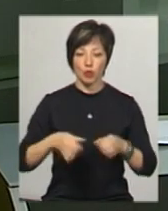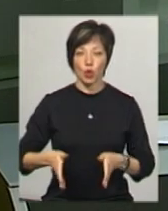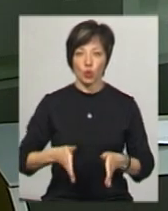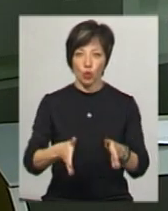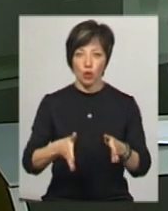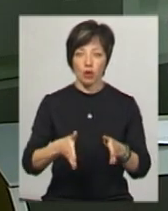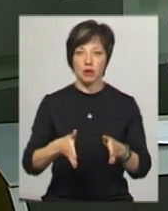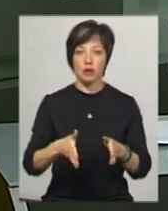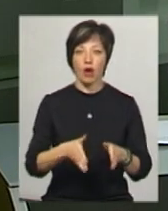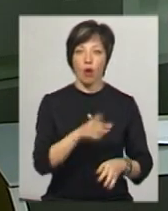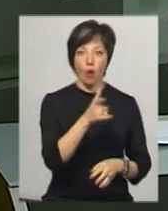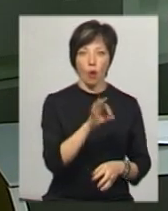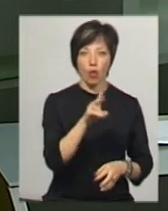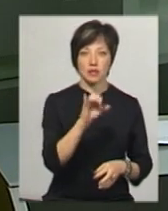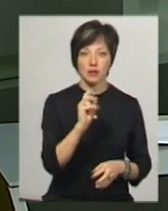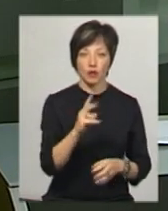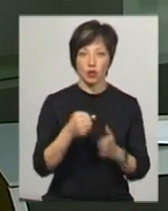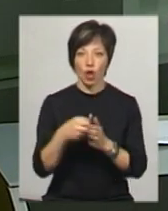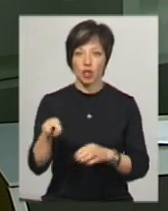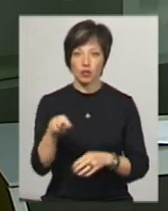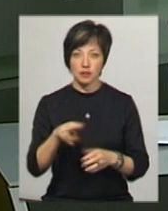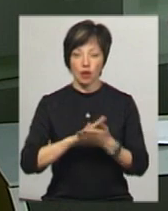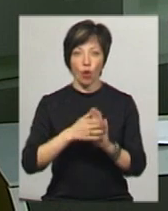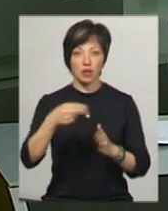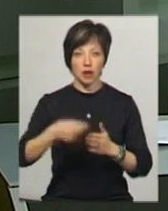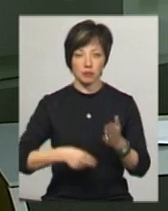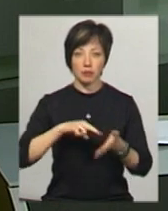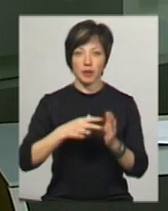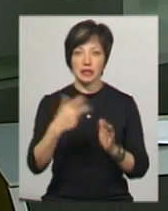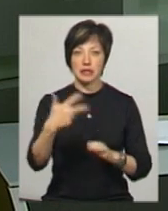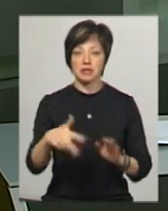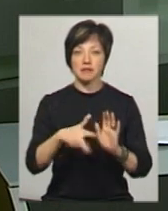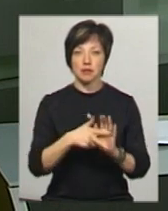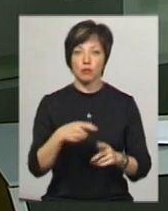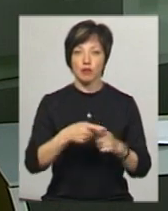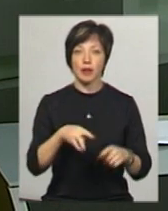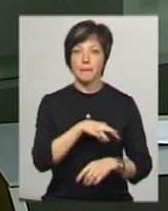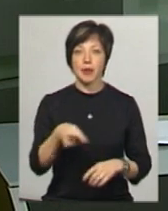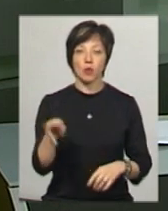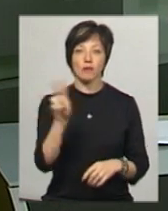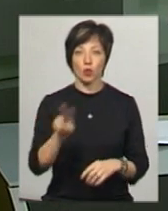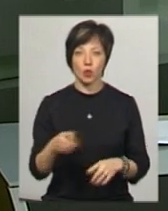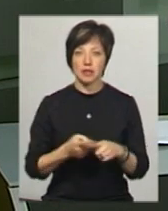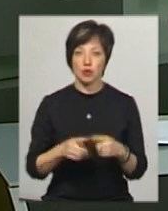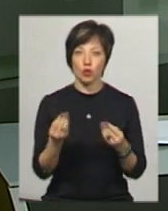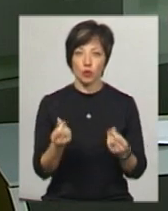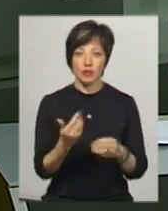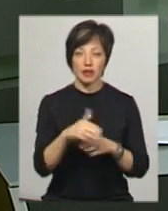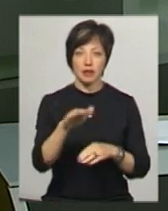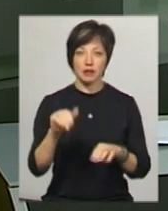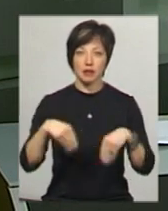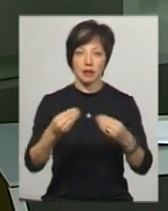від СМТ Голосків до Летичева за контрактом передбачено 38,5 мільйонів доларів. Ці гроші у кредит